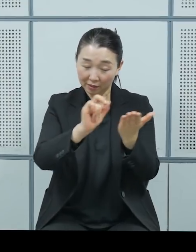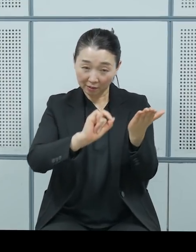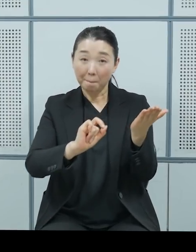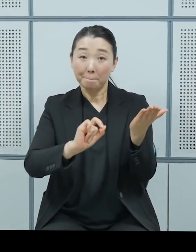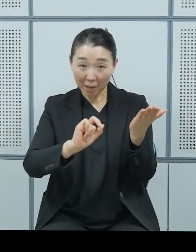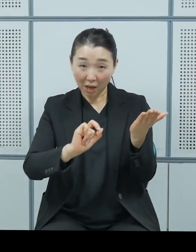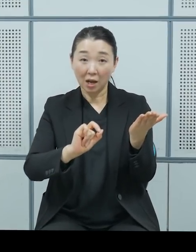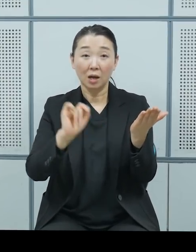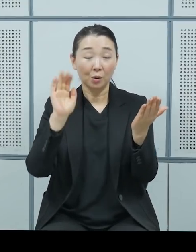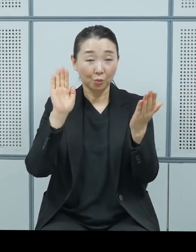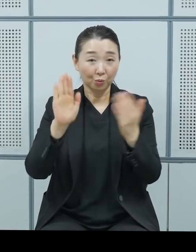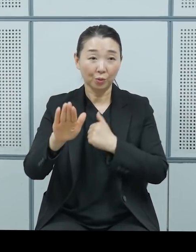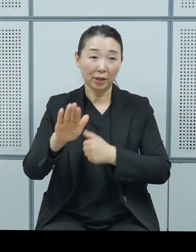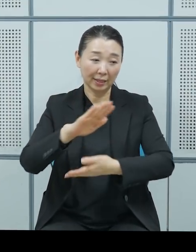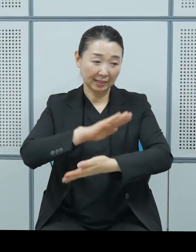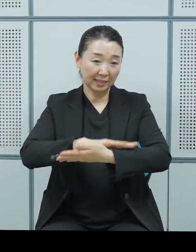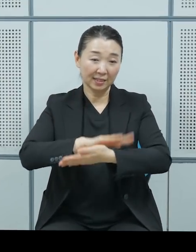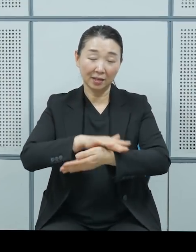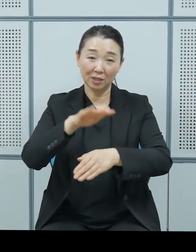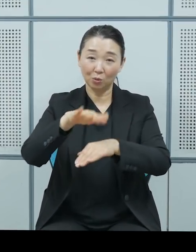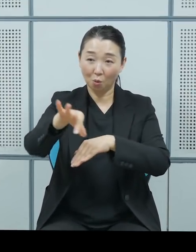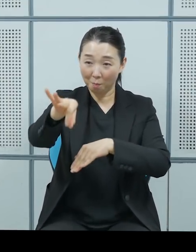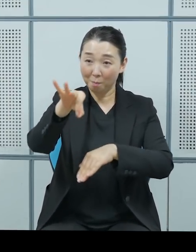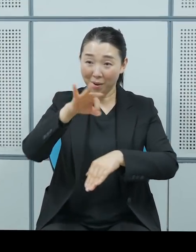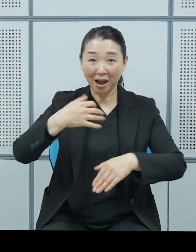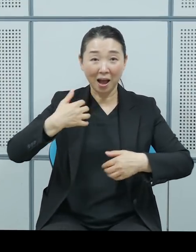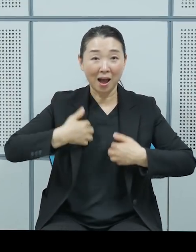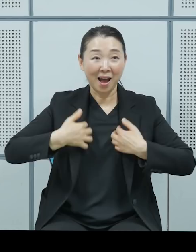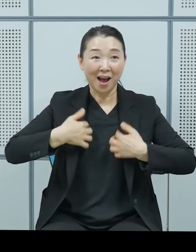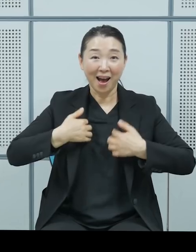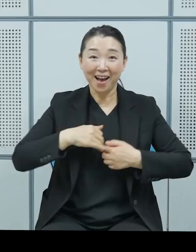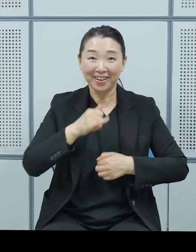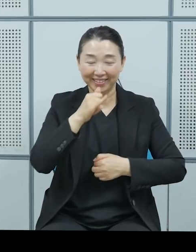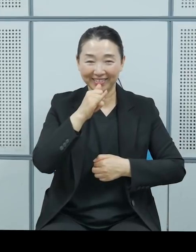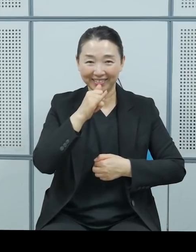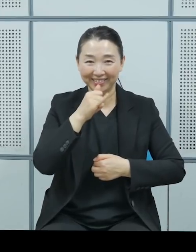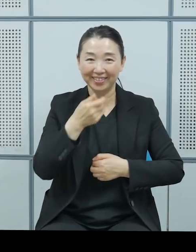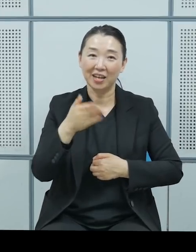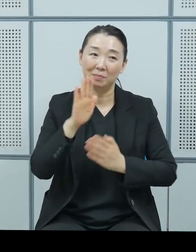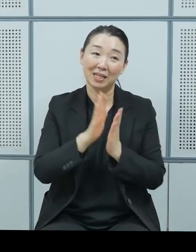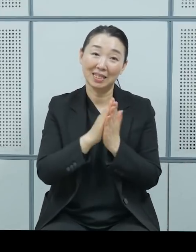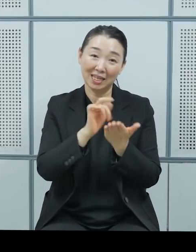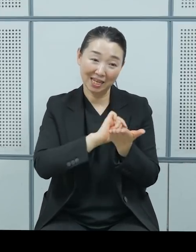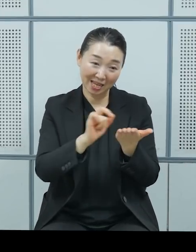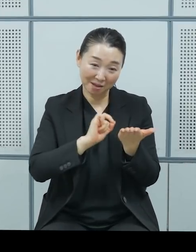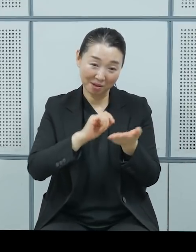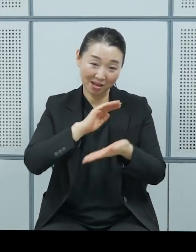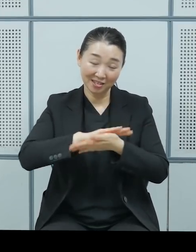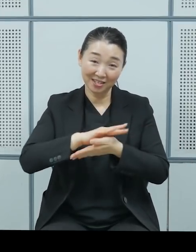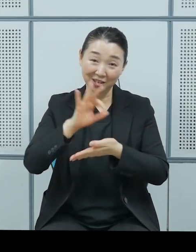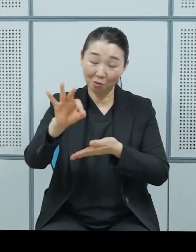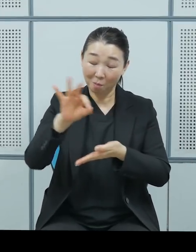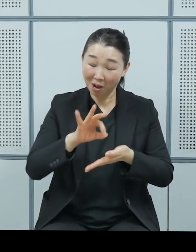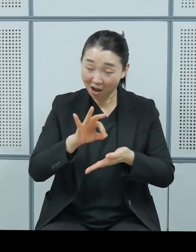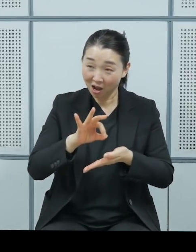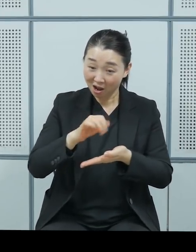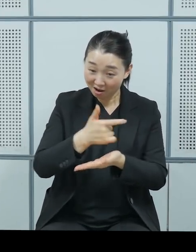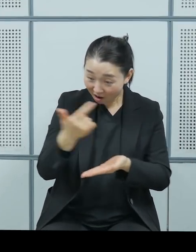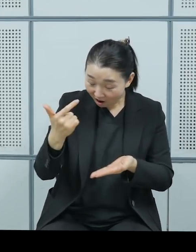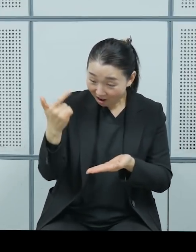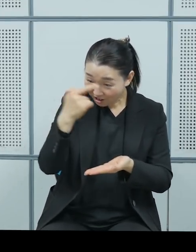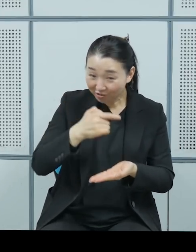네. 인쇄 받을 기쁨에 이렇게 막 마음이 흥분이 됐는데 저는 책 쓰면 다 인쇄로 굉장히 많이 받는 줄